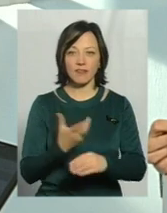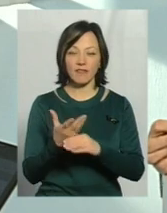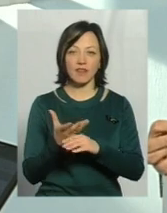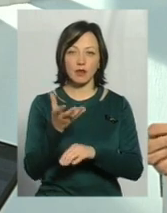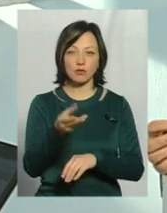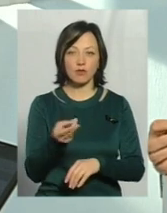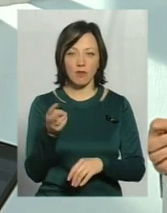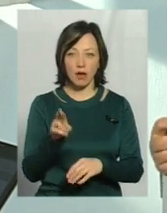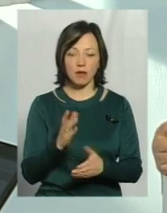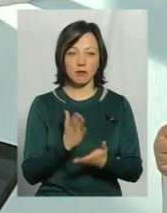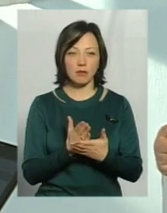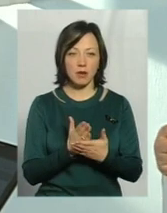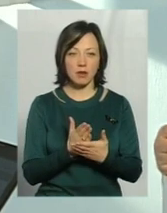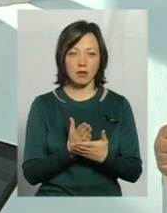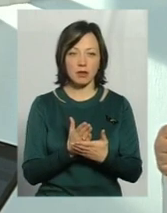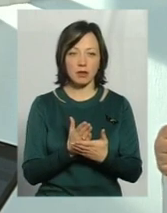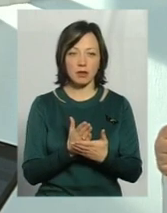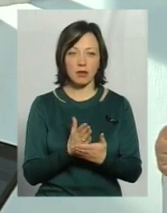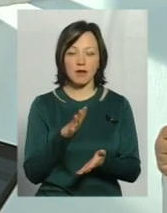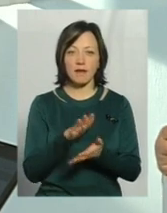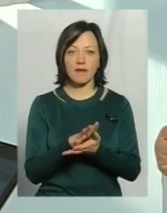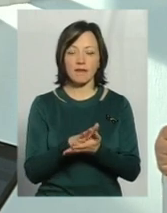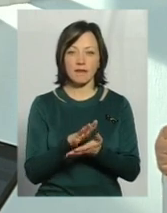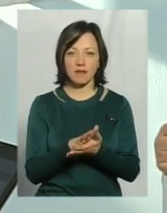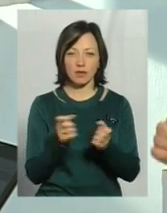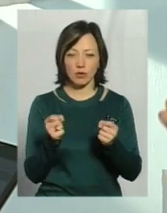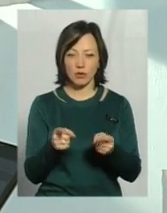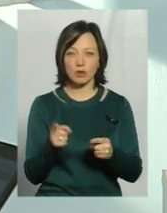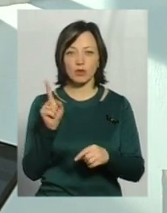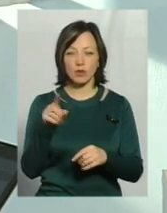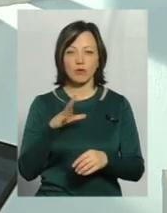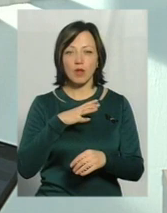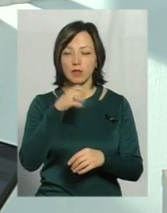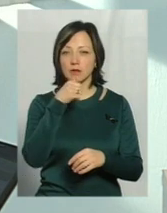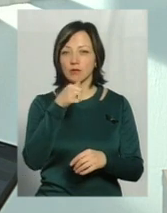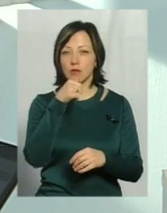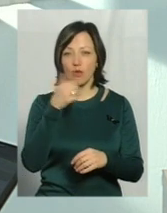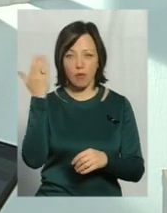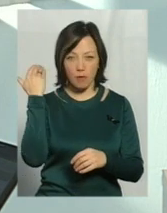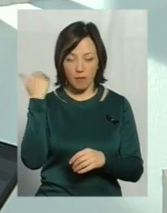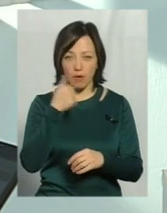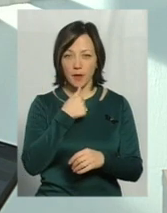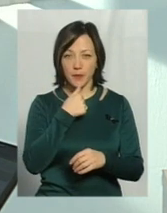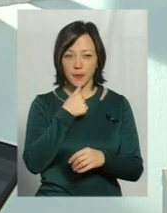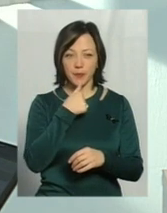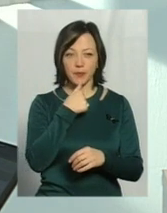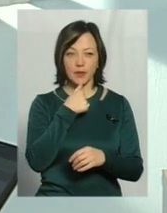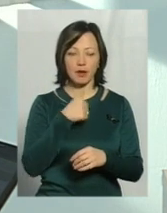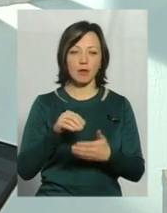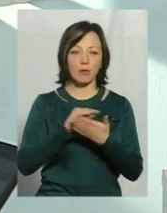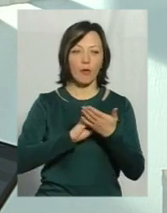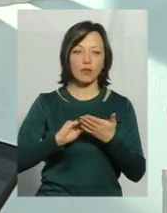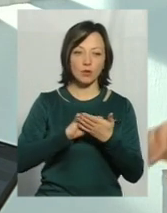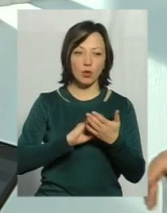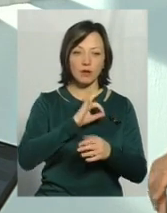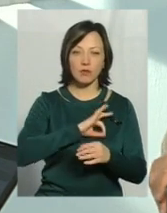мав низку теж відходів. І тоді вже була спроба, значить, на повторне